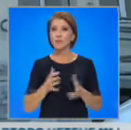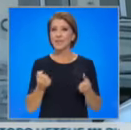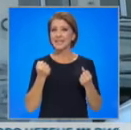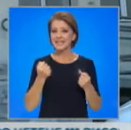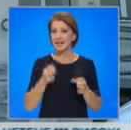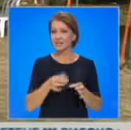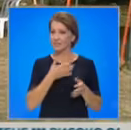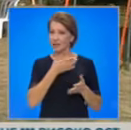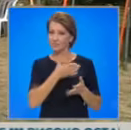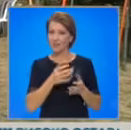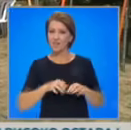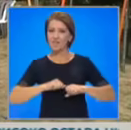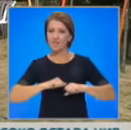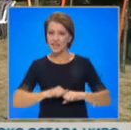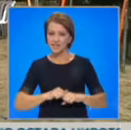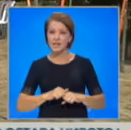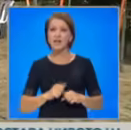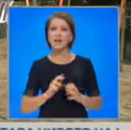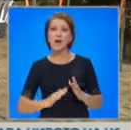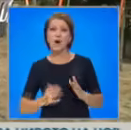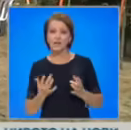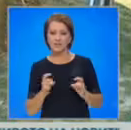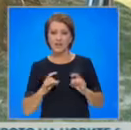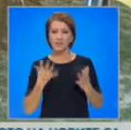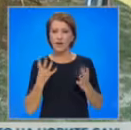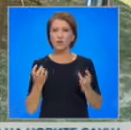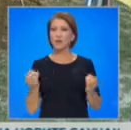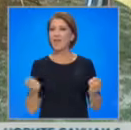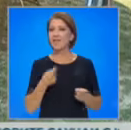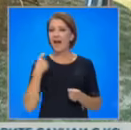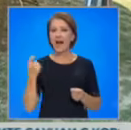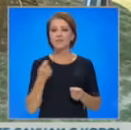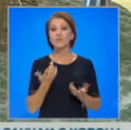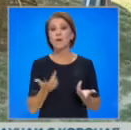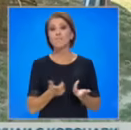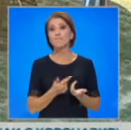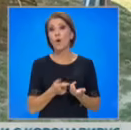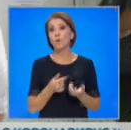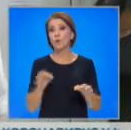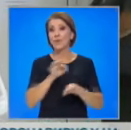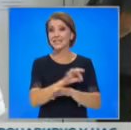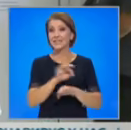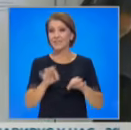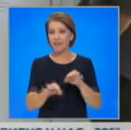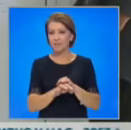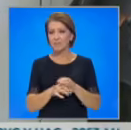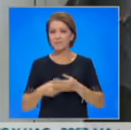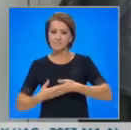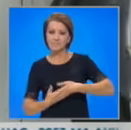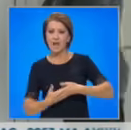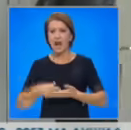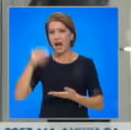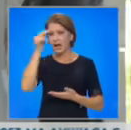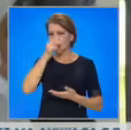за скока на заразените от началото на август са многобройните сватби, кръщенета и семейни празници, които бяха